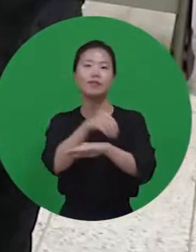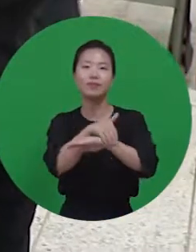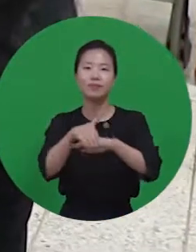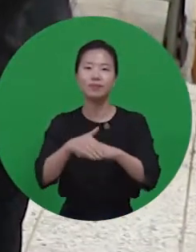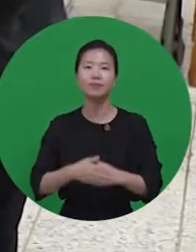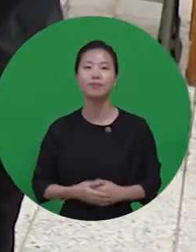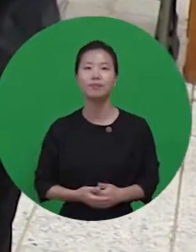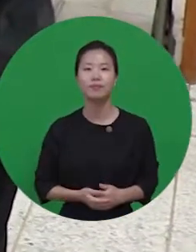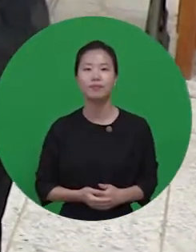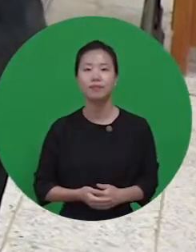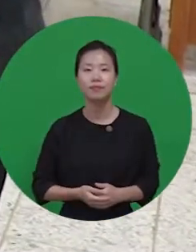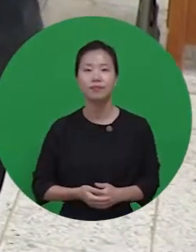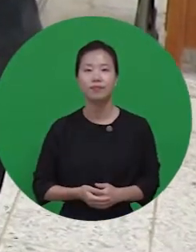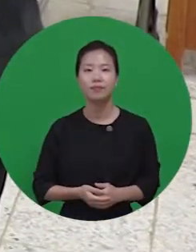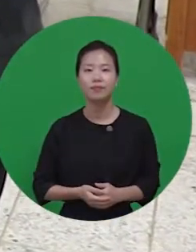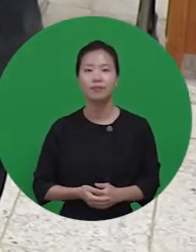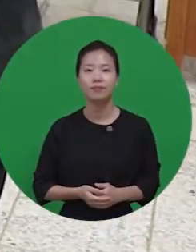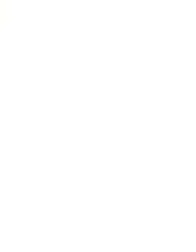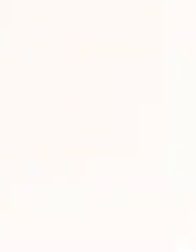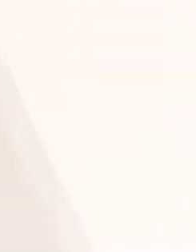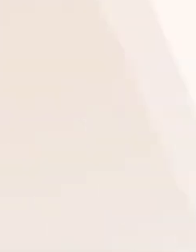준비할 예정입니다.